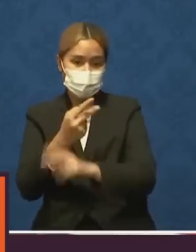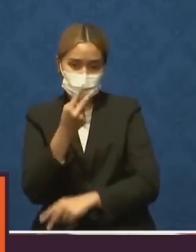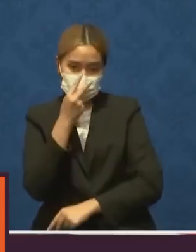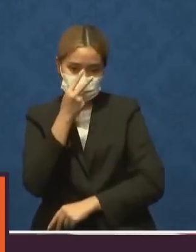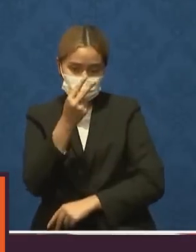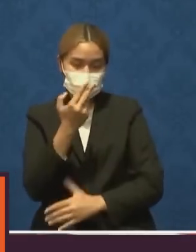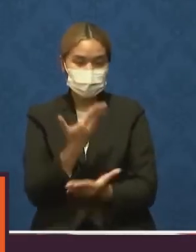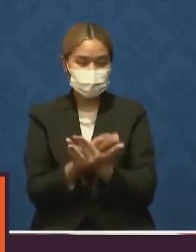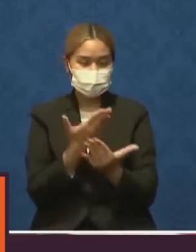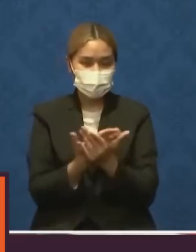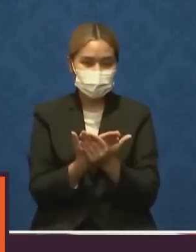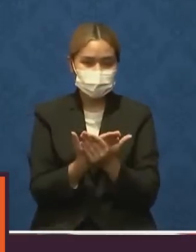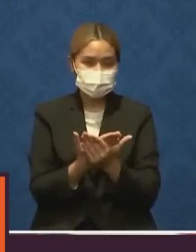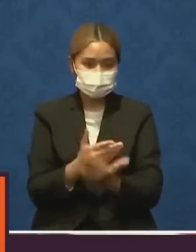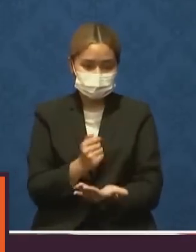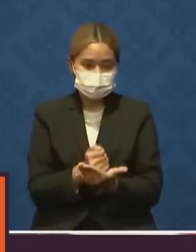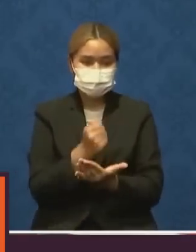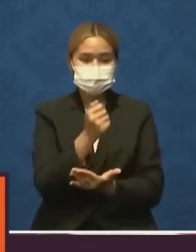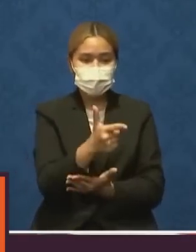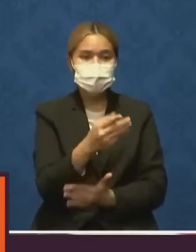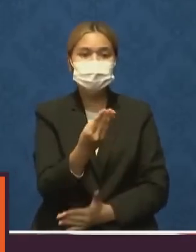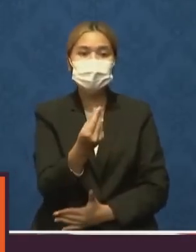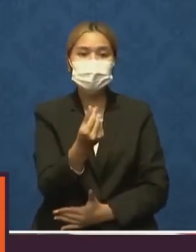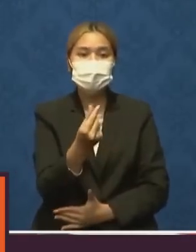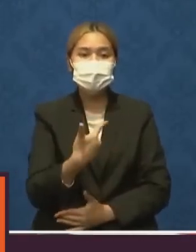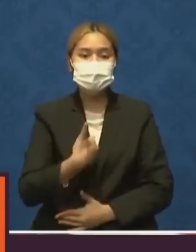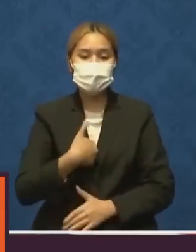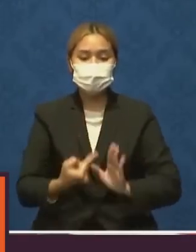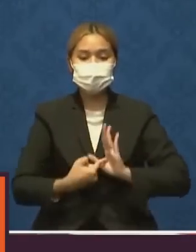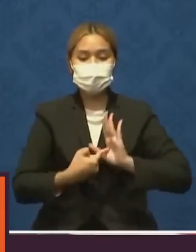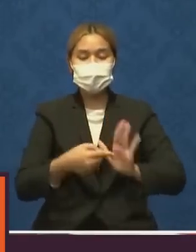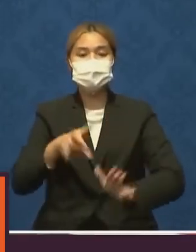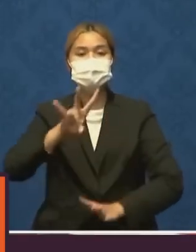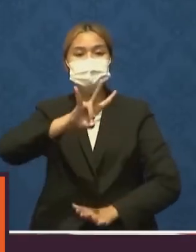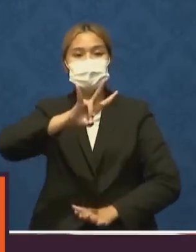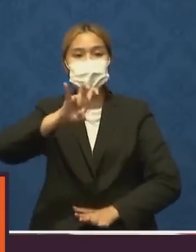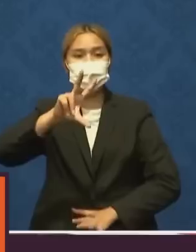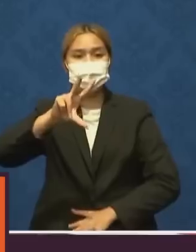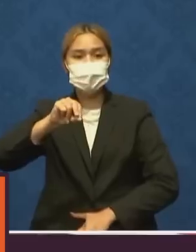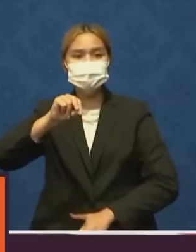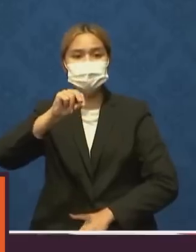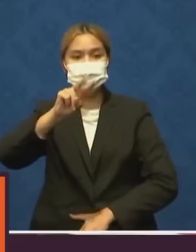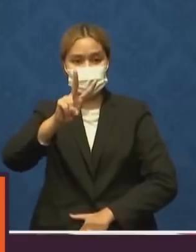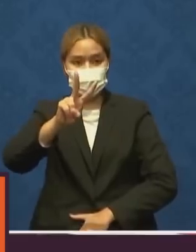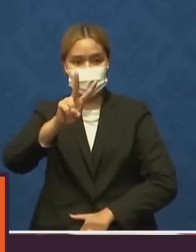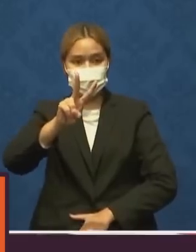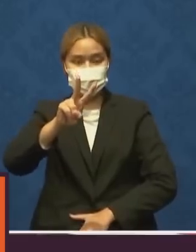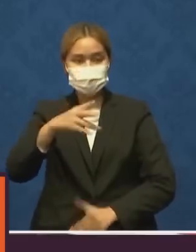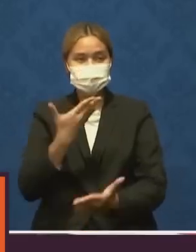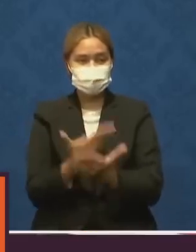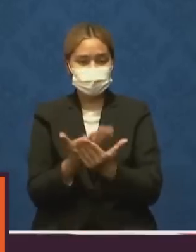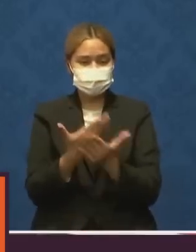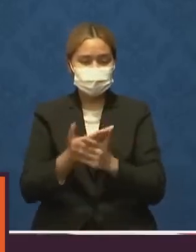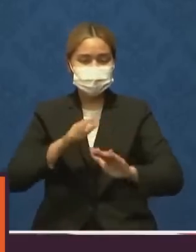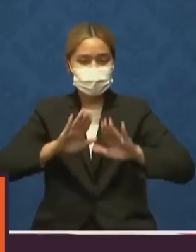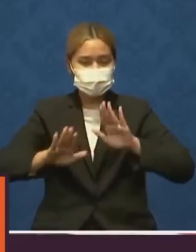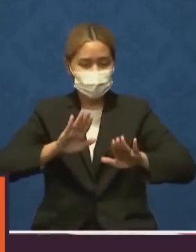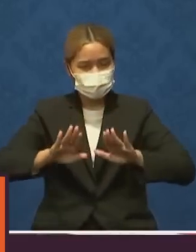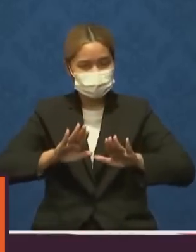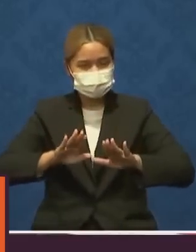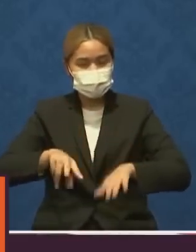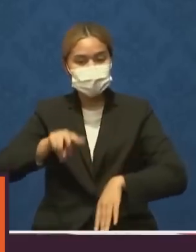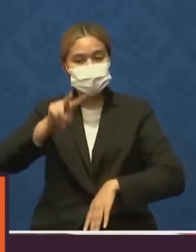านผม 732หน่วยกเหมถยกยอกไปแล้ 175 บาทตอเดือนนะครับปปีนึใ 2,000 นะคร